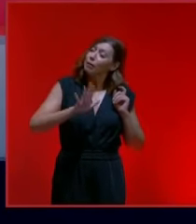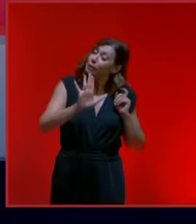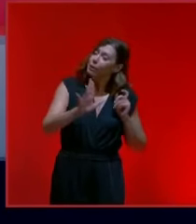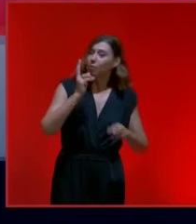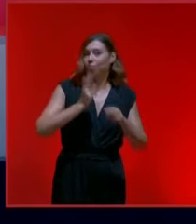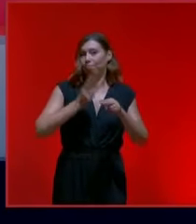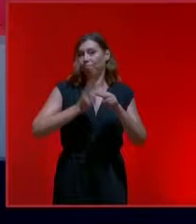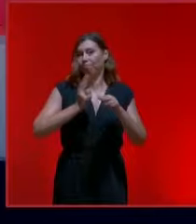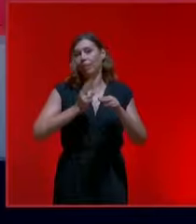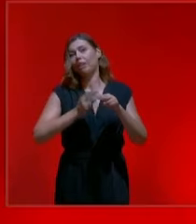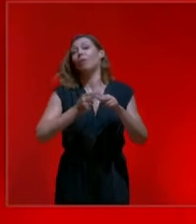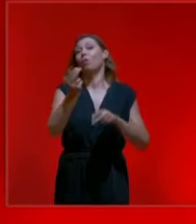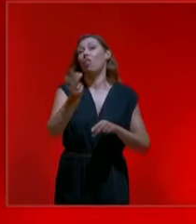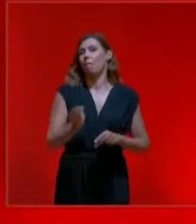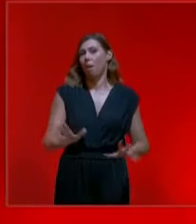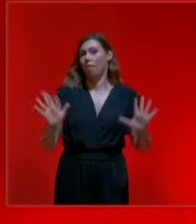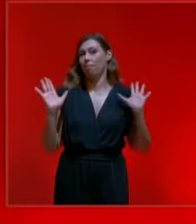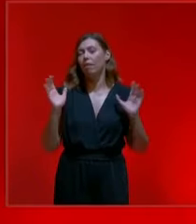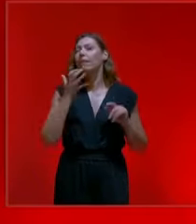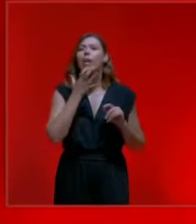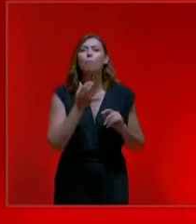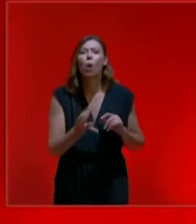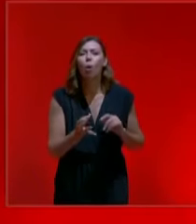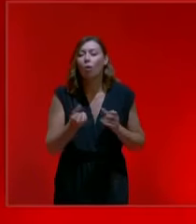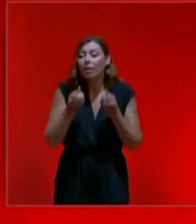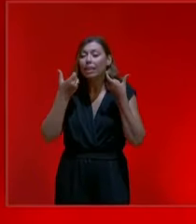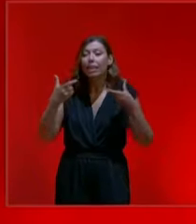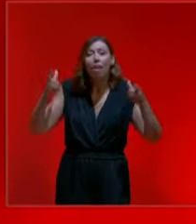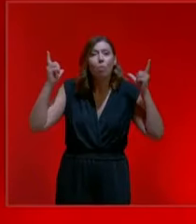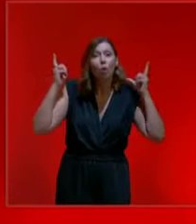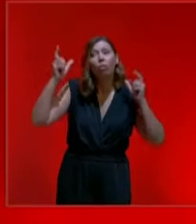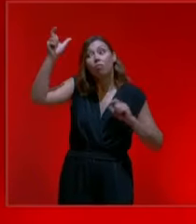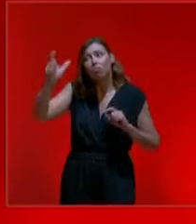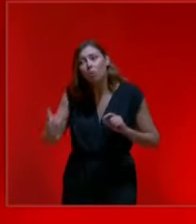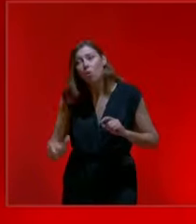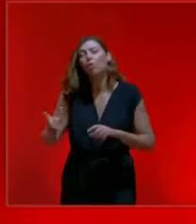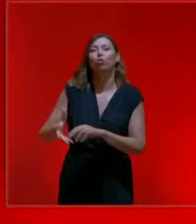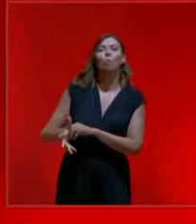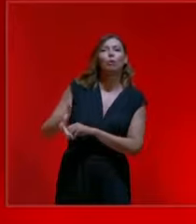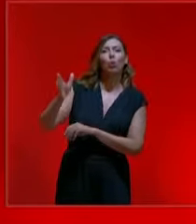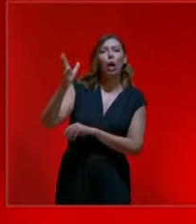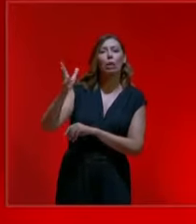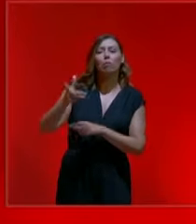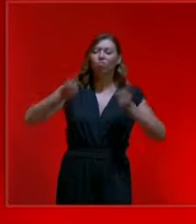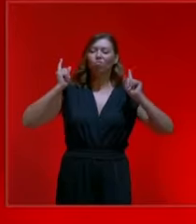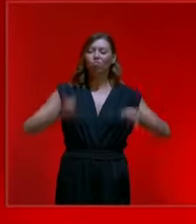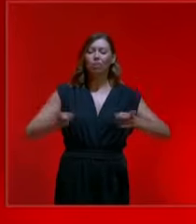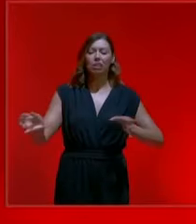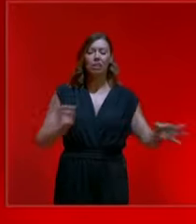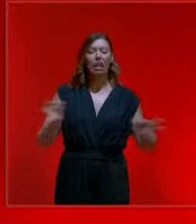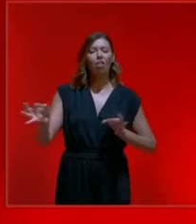Διότι θέλω να θυμίσω ότι με τις επιλογές της Νέας Δημοκρατίας και του κύριου Μητσοτάκη, όταν ανοίγεις ένα παράθυρο, μια χαραμάδα, η